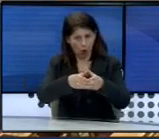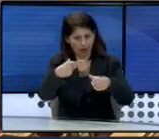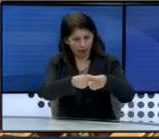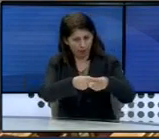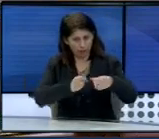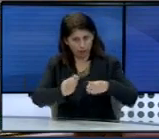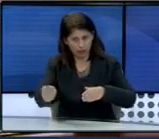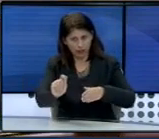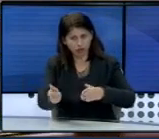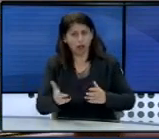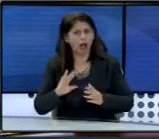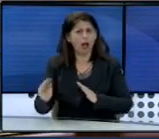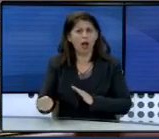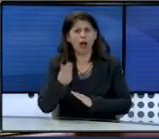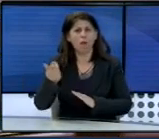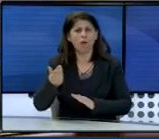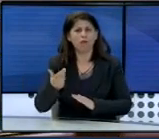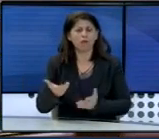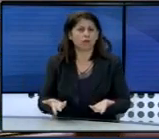ταμείο.